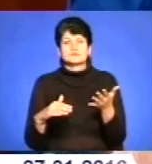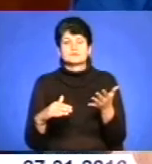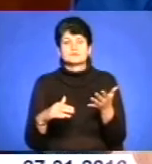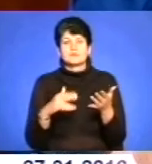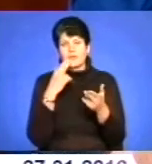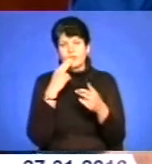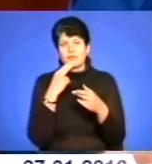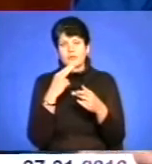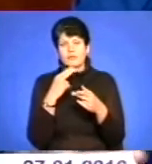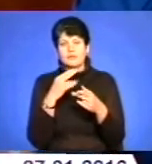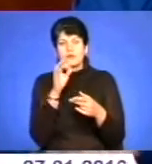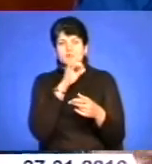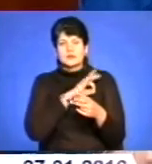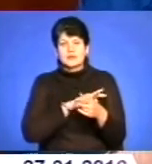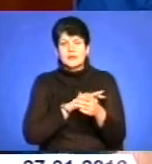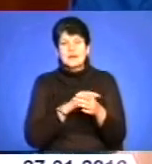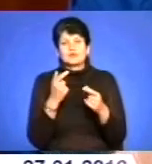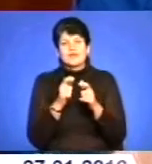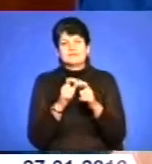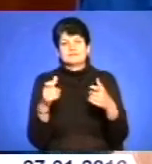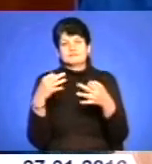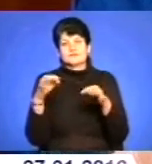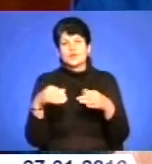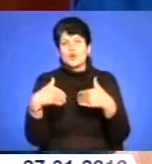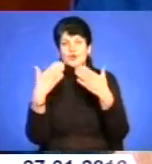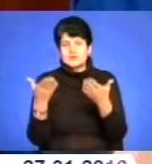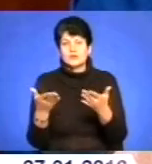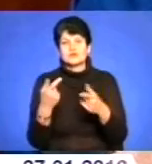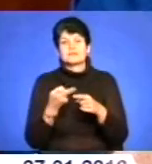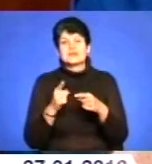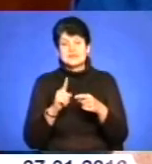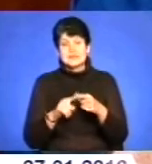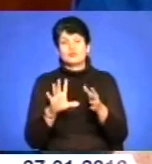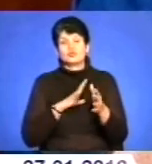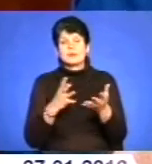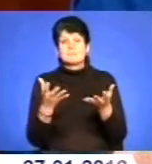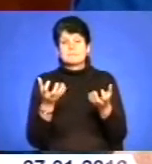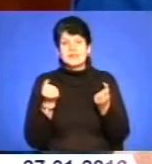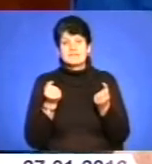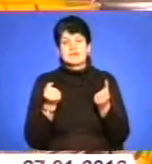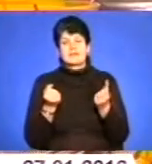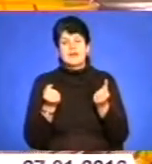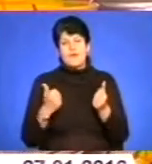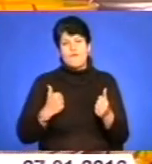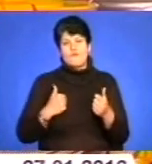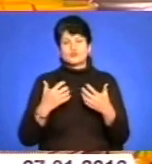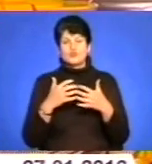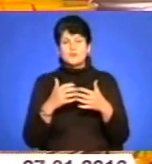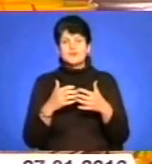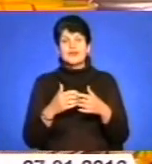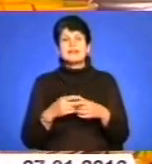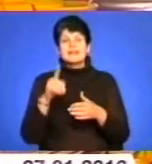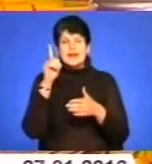адаптуватись і перепусткою для того, щоб дозначені зразки прийняті були на озброєння.